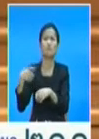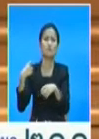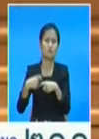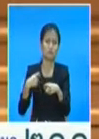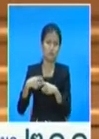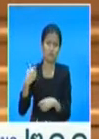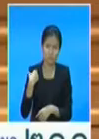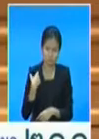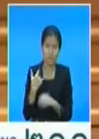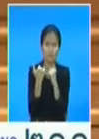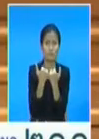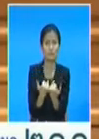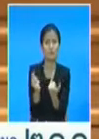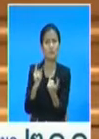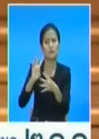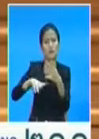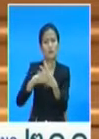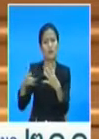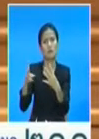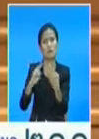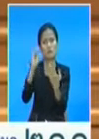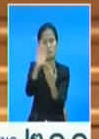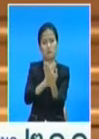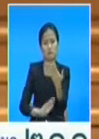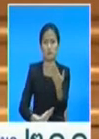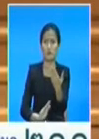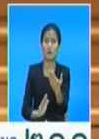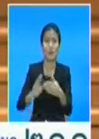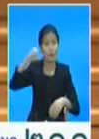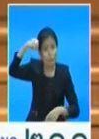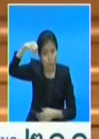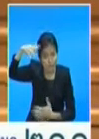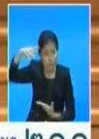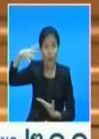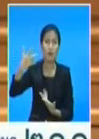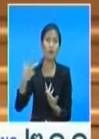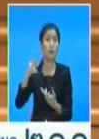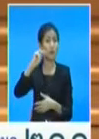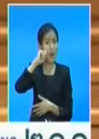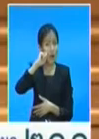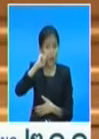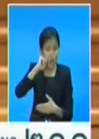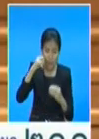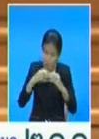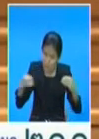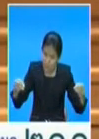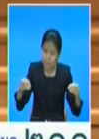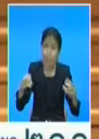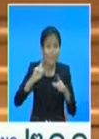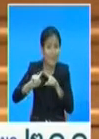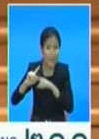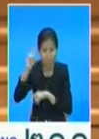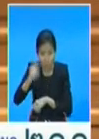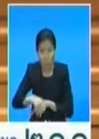ไฟฟ้าประปาโทรศัพท์ต้องมาเข้าแผนกับเราเพราะถ้าเราปลูกต้นไม้ขึ้นไปแล้วเราต้